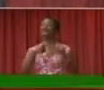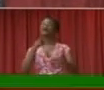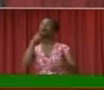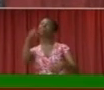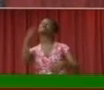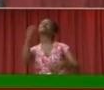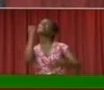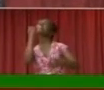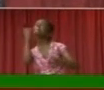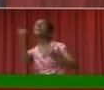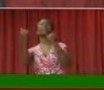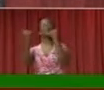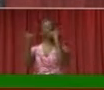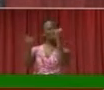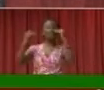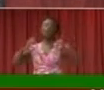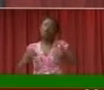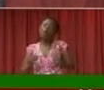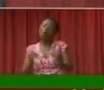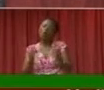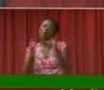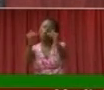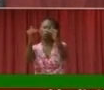rendre continuellement des actions de grâce à Dieu